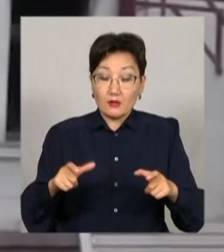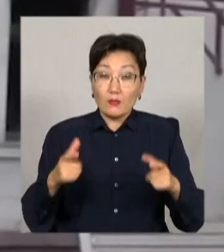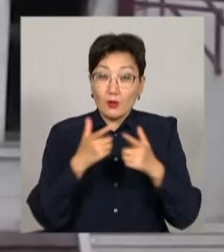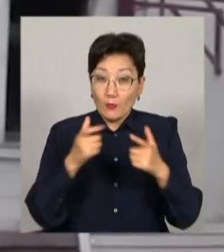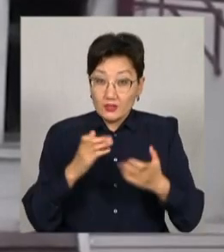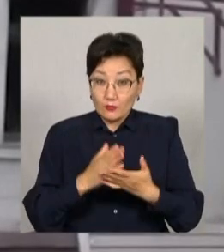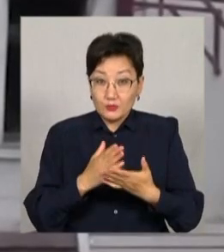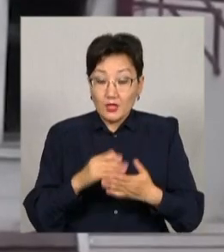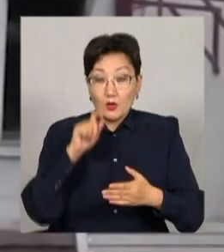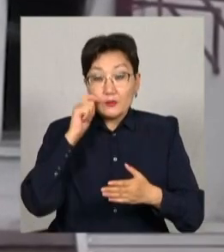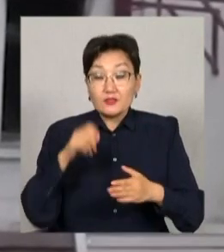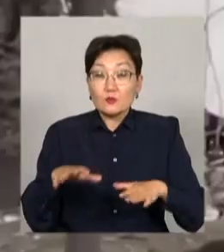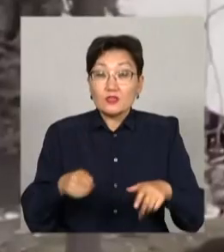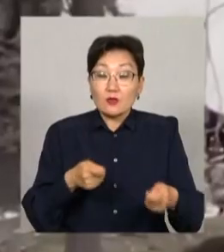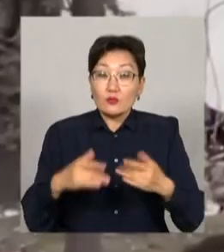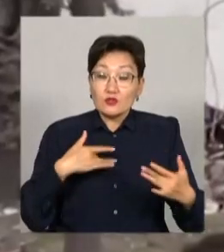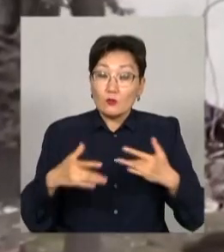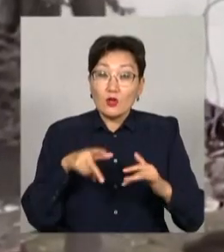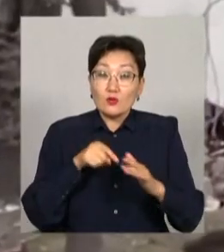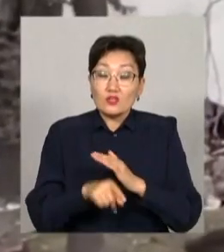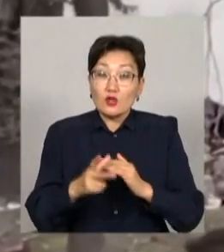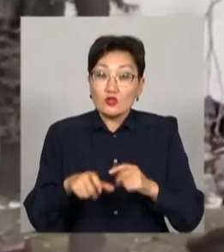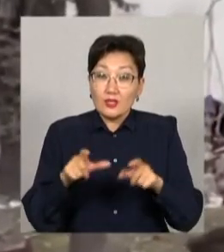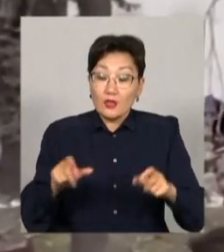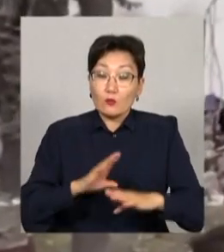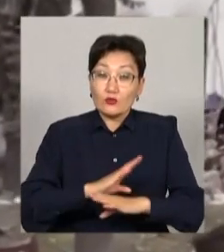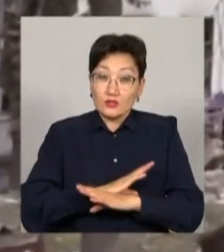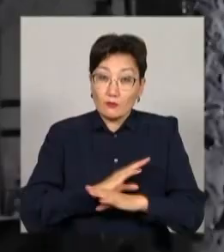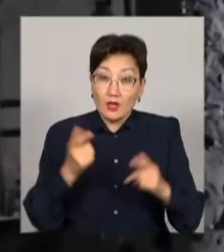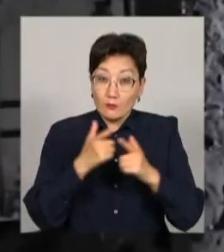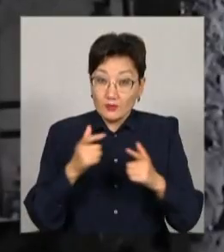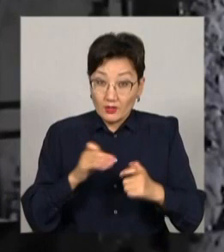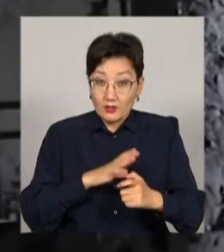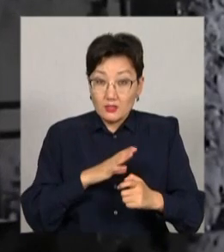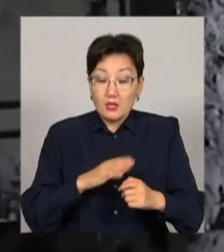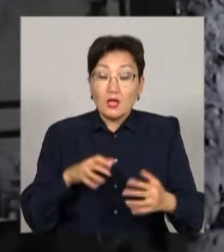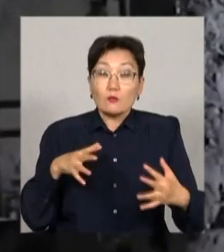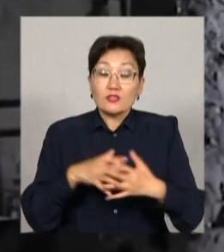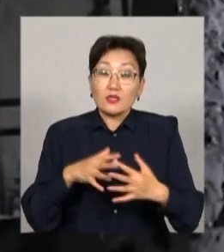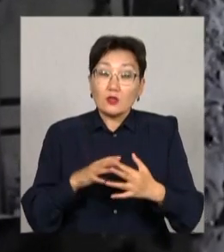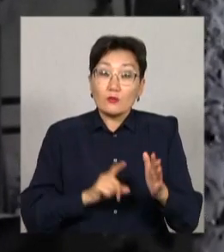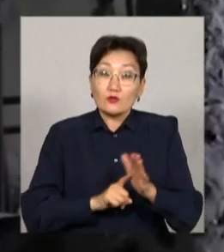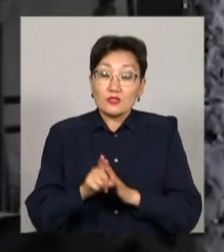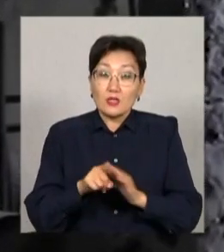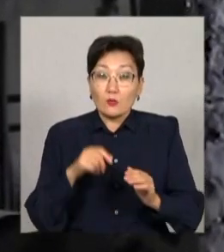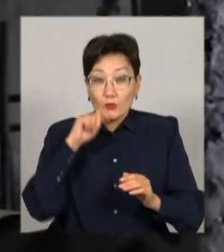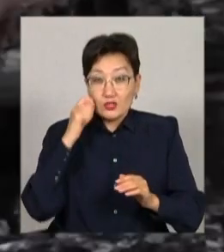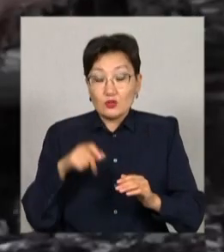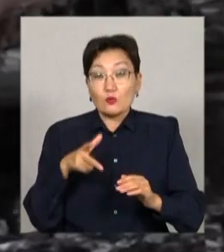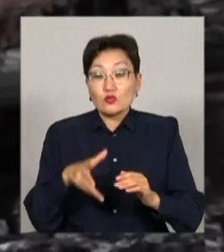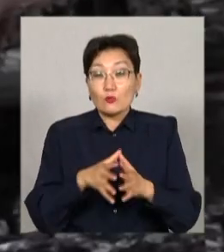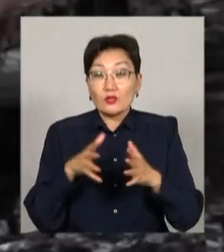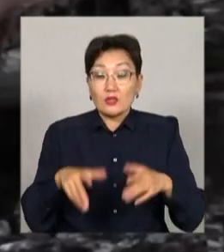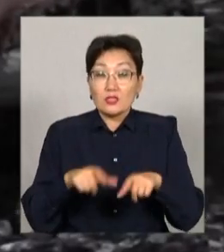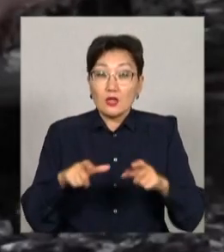жатыр. Бұған дейін Украина билігі театрда 300 адам құрбан болғанын мәлімдеген еді. Айта кетсек, қанды қақтығыстар басталғалы бері Украинада 3000-нан